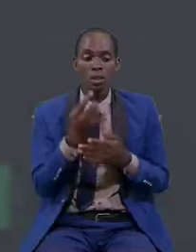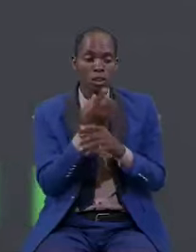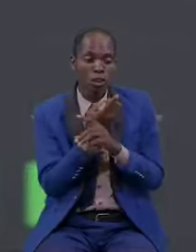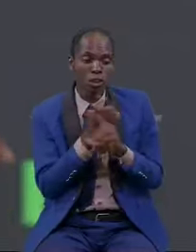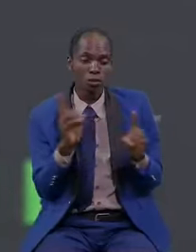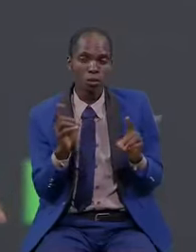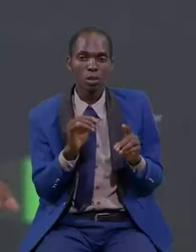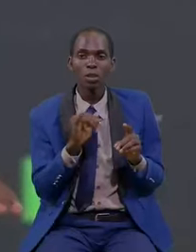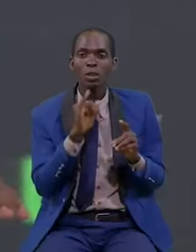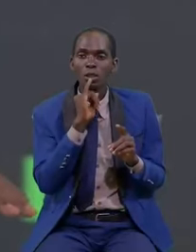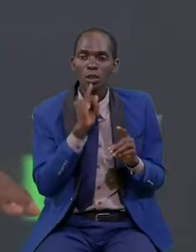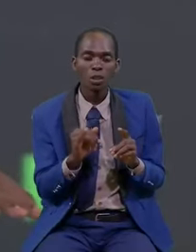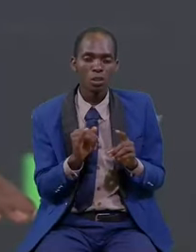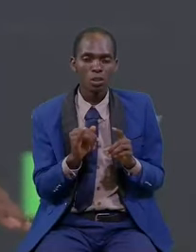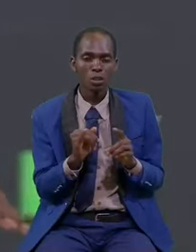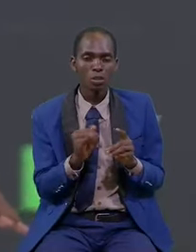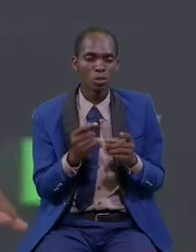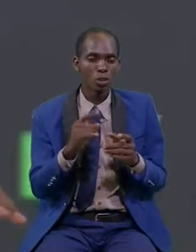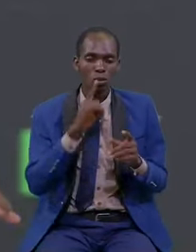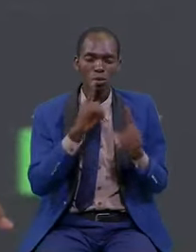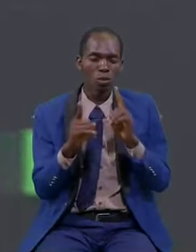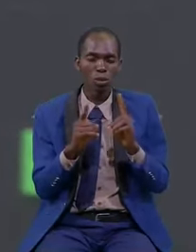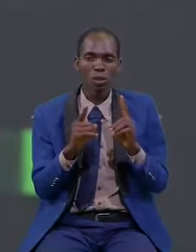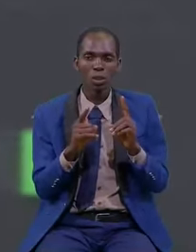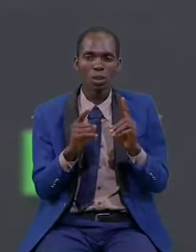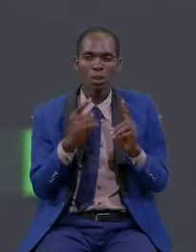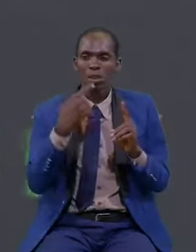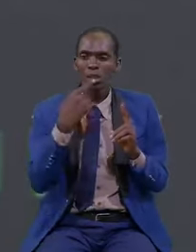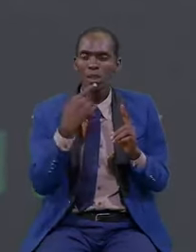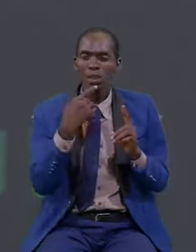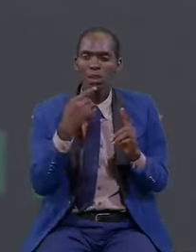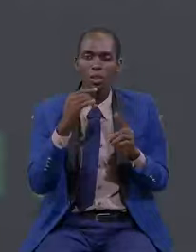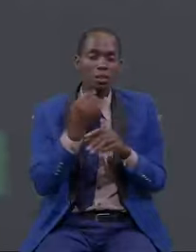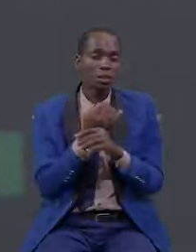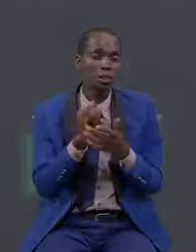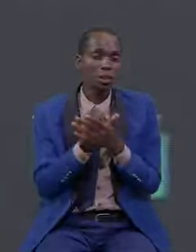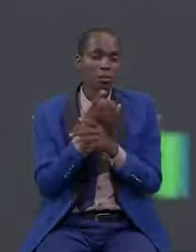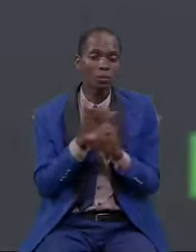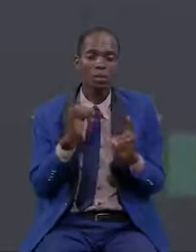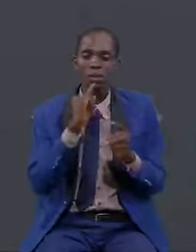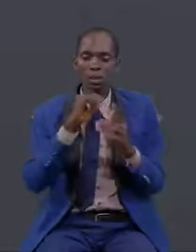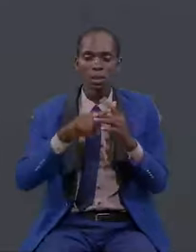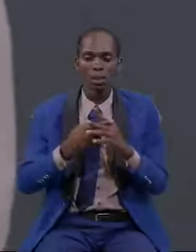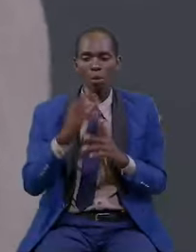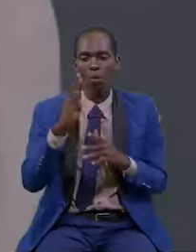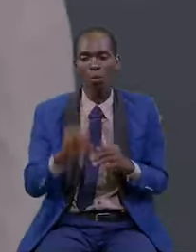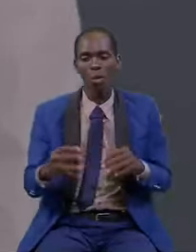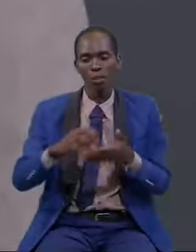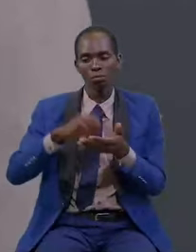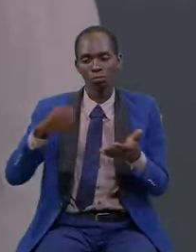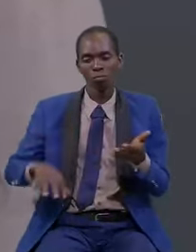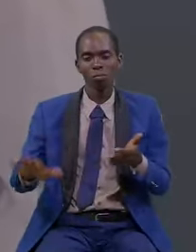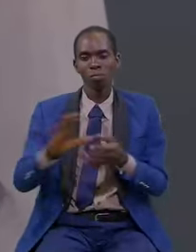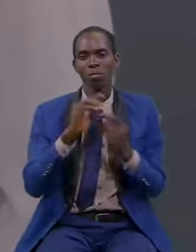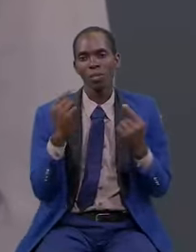la délivrance dont il s'agit ici a commencé par le fait d'ôter leur péché. Lorsqu'il ôte les